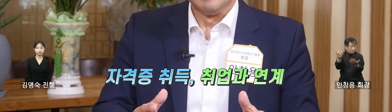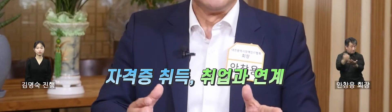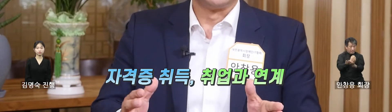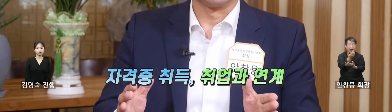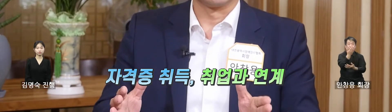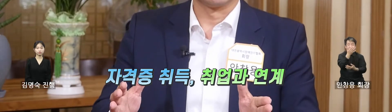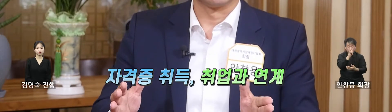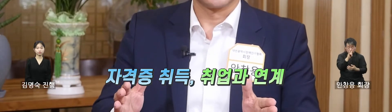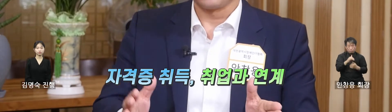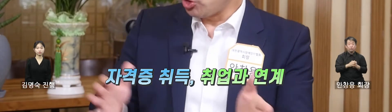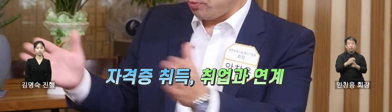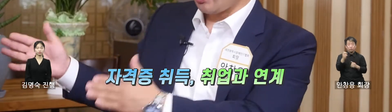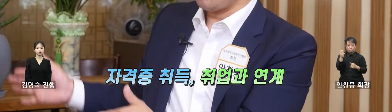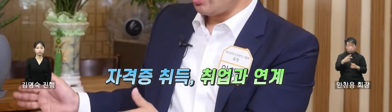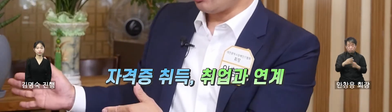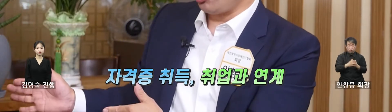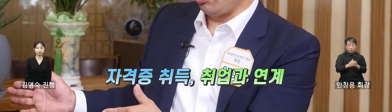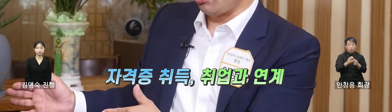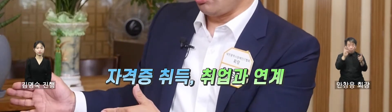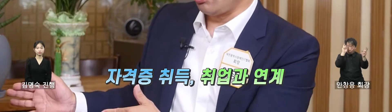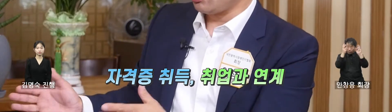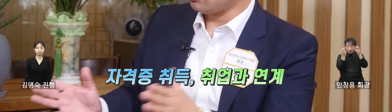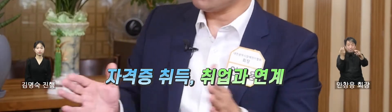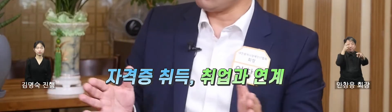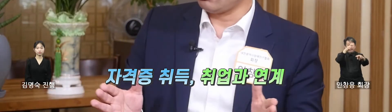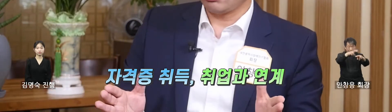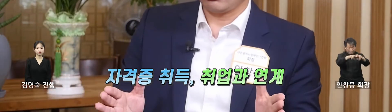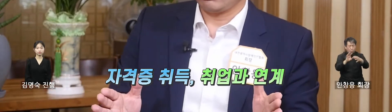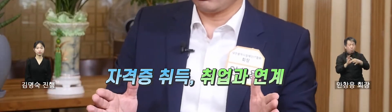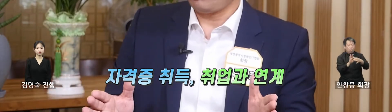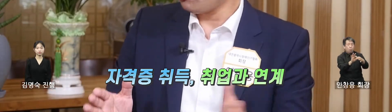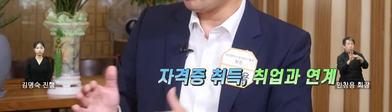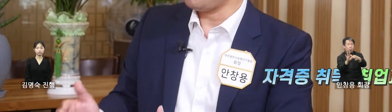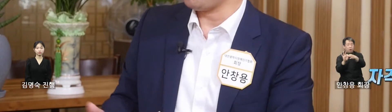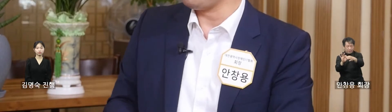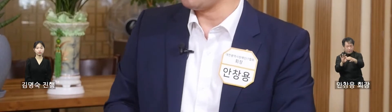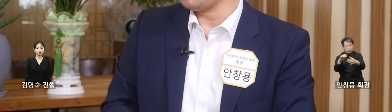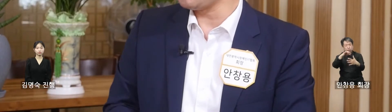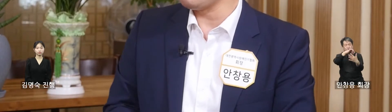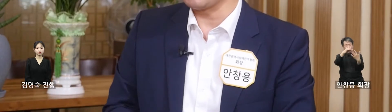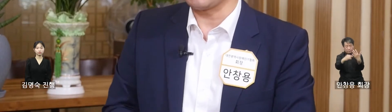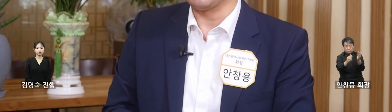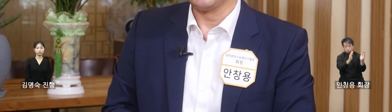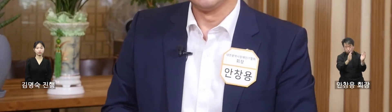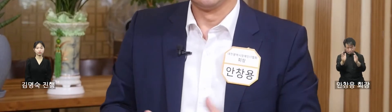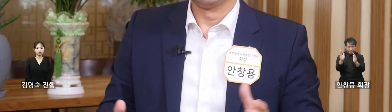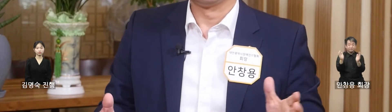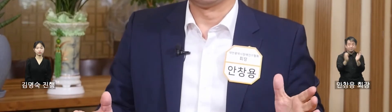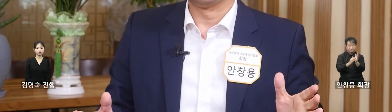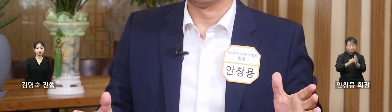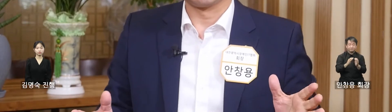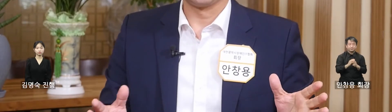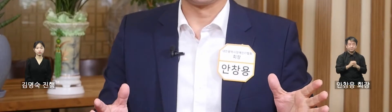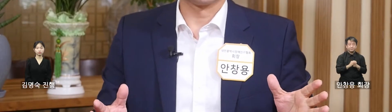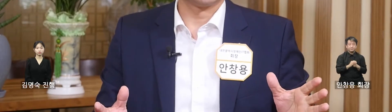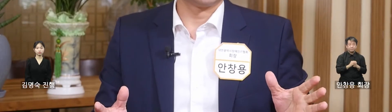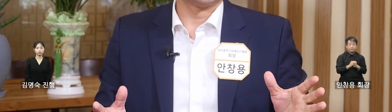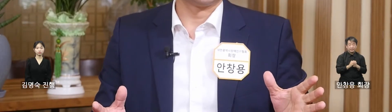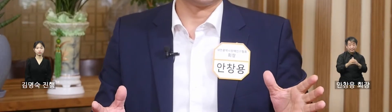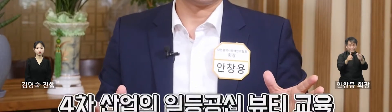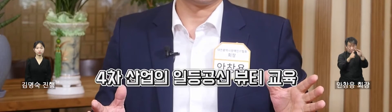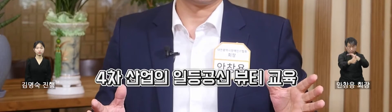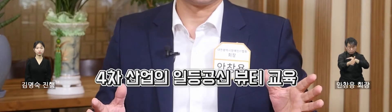또 취업과 연계할 수 있도록 그런 프로그램을 준비를 했습니다.